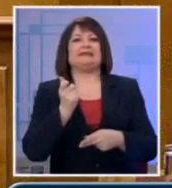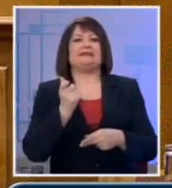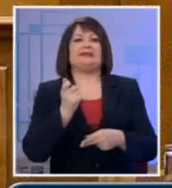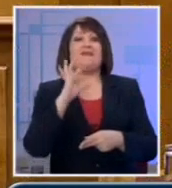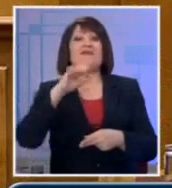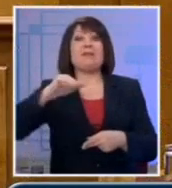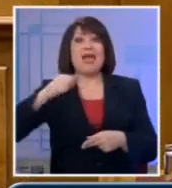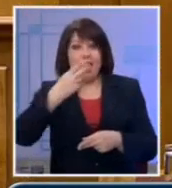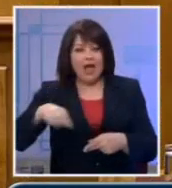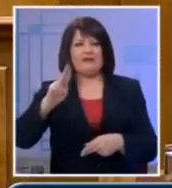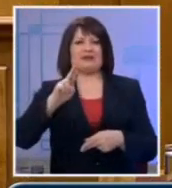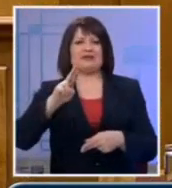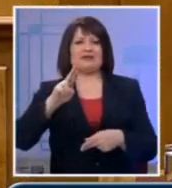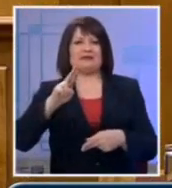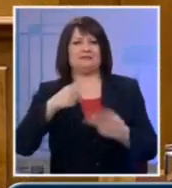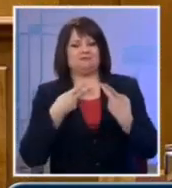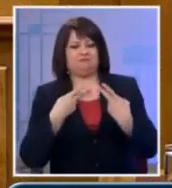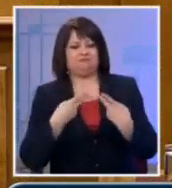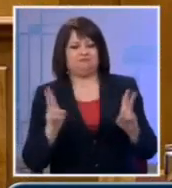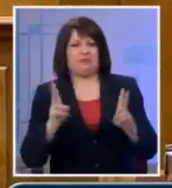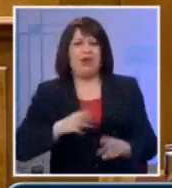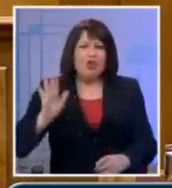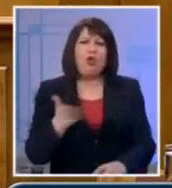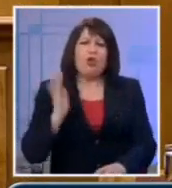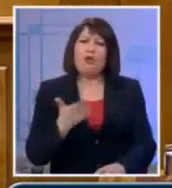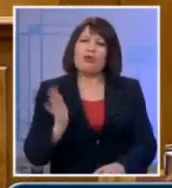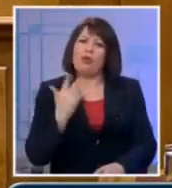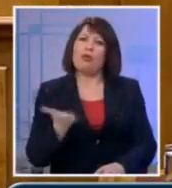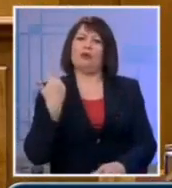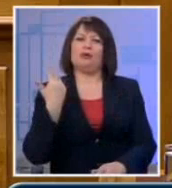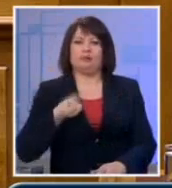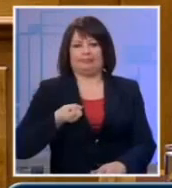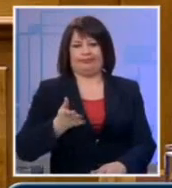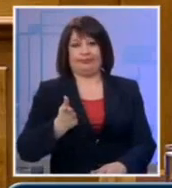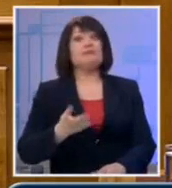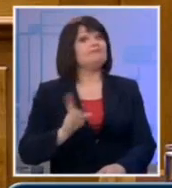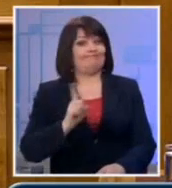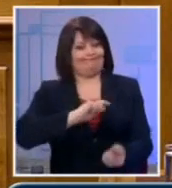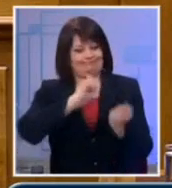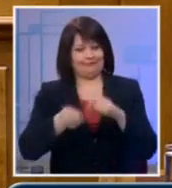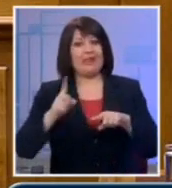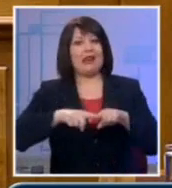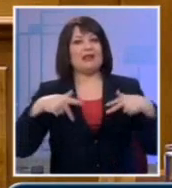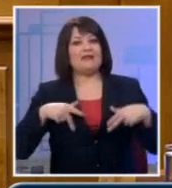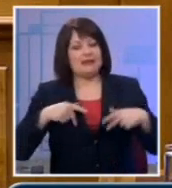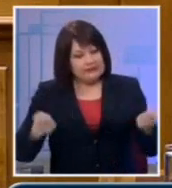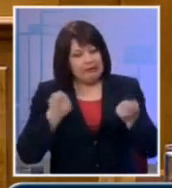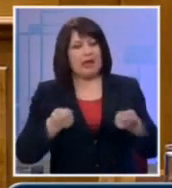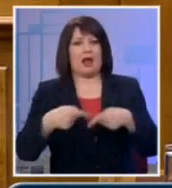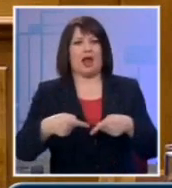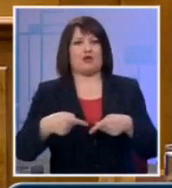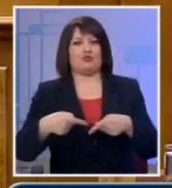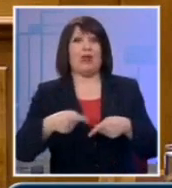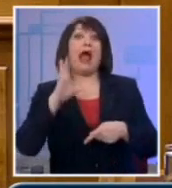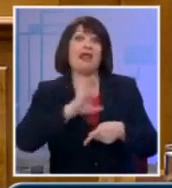στο ΦΠΑ και απελευθέρωση των μαζικών απολύσεων, η ελληνική κυβέρνηση θα υλοποιήσει με τη